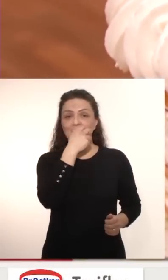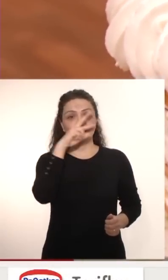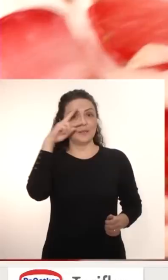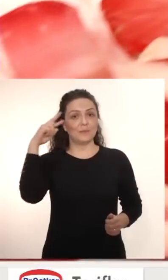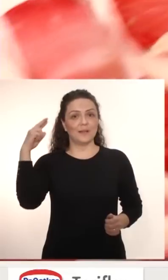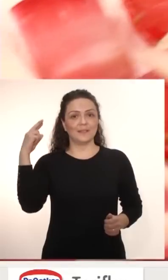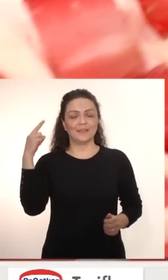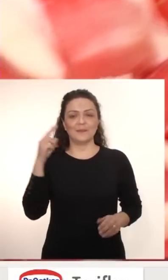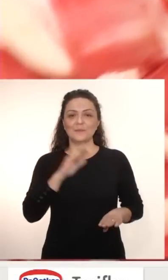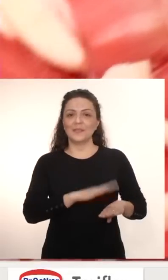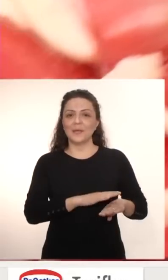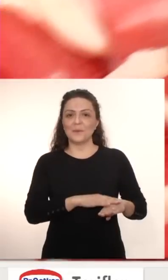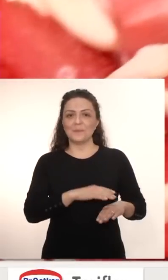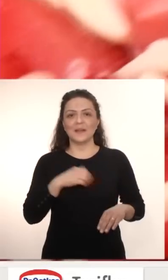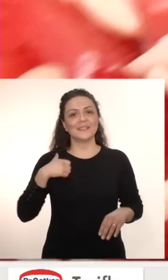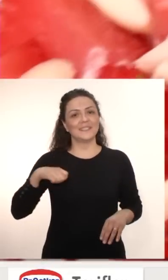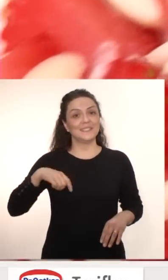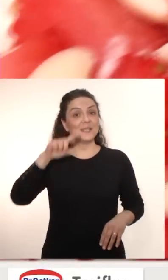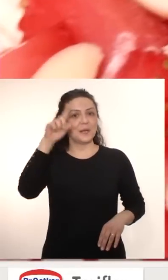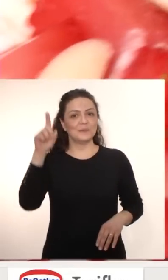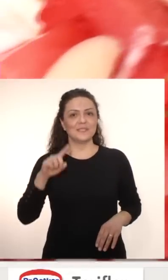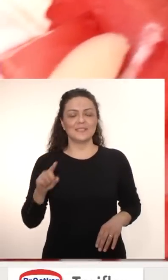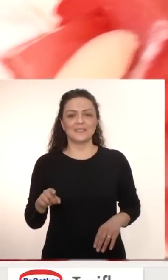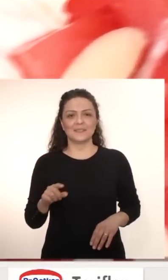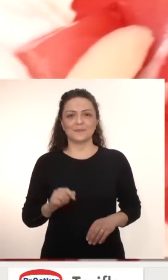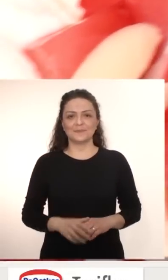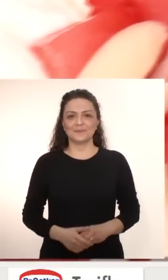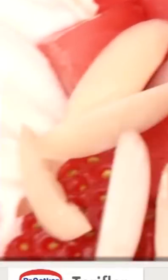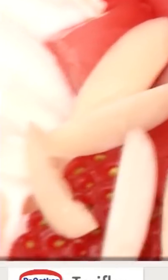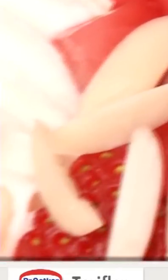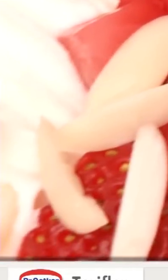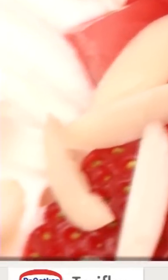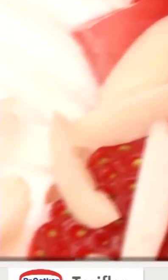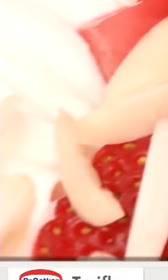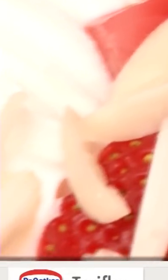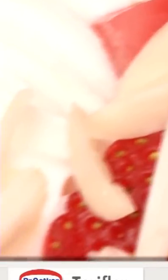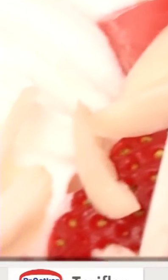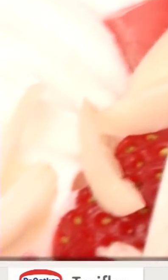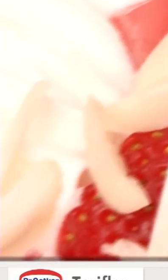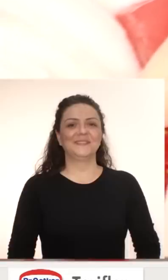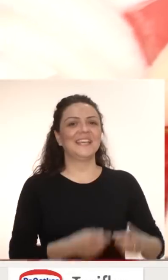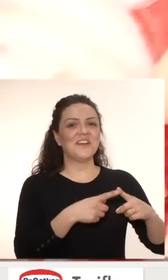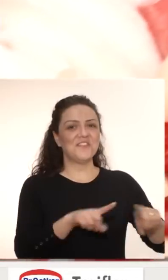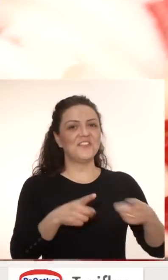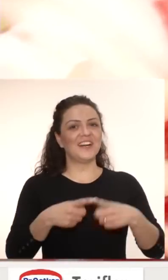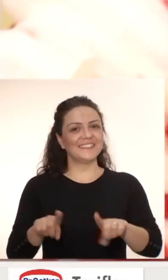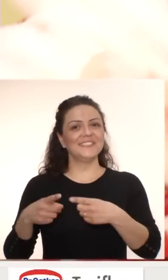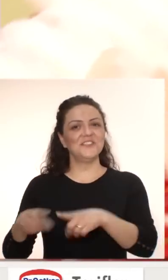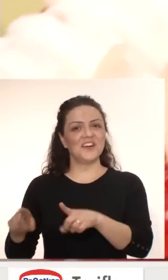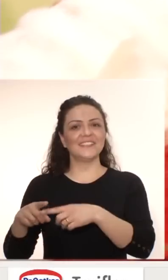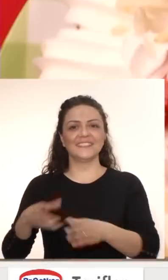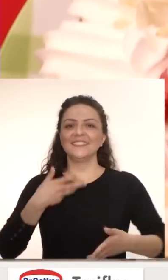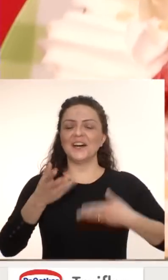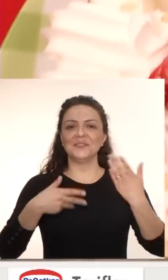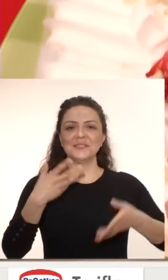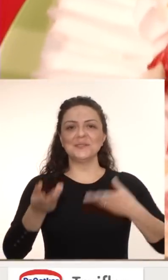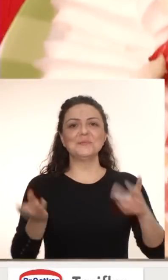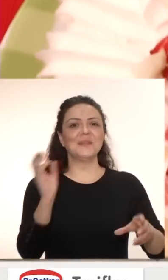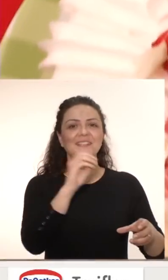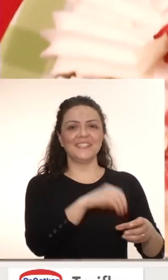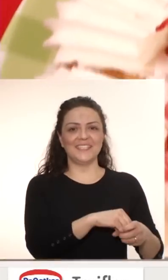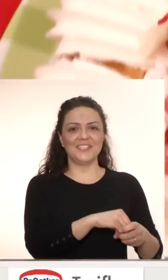çilekli bademli pasta hazırlamak ister misiniz? Çilek ve bademin müthiş uyumuyla taçlanan bu pastanın ayrıntılı